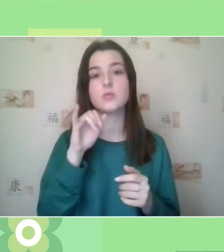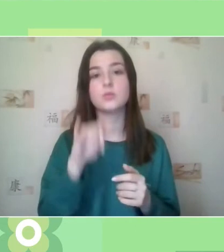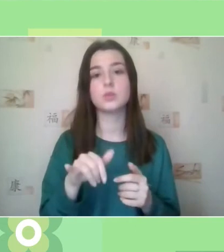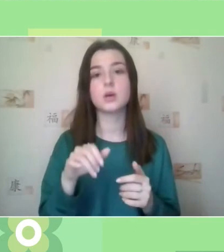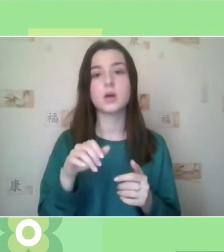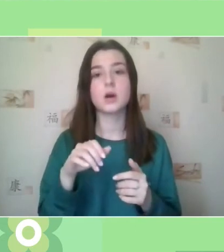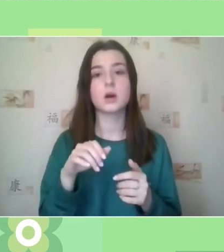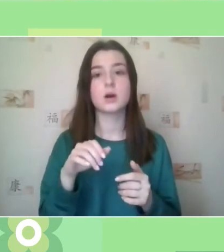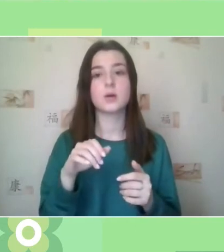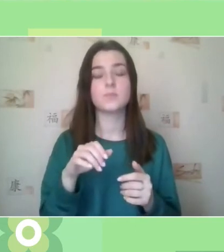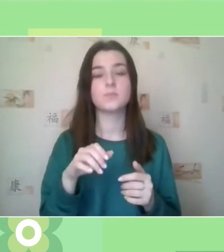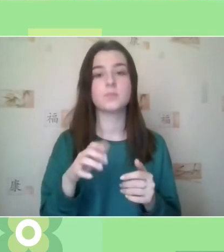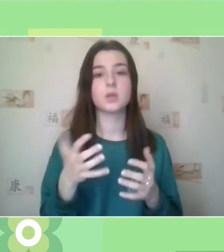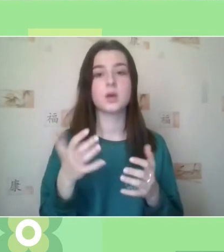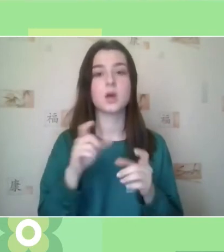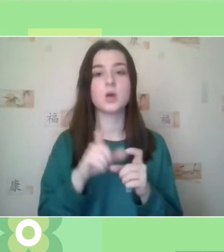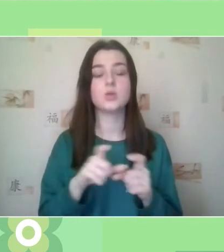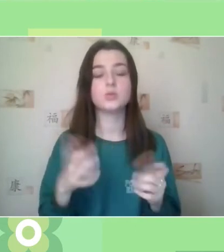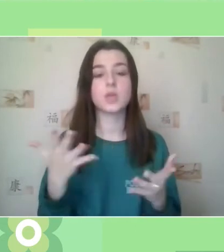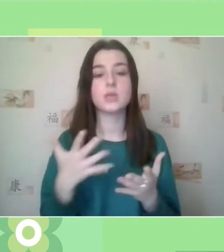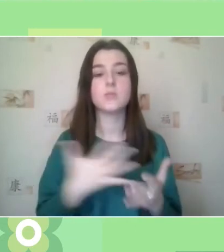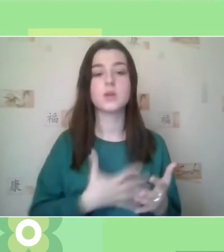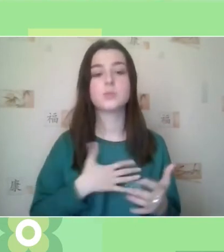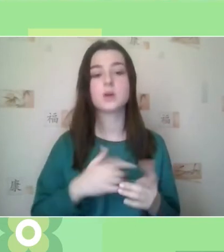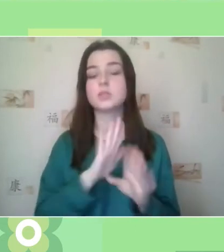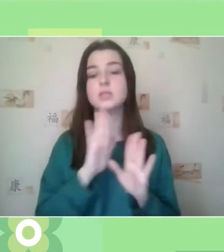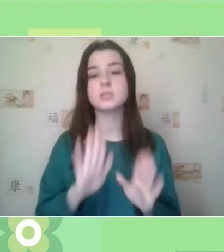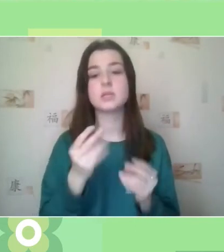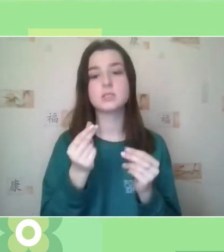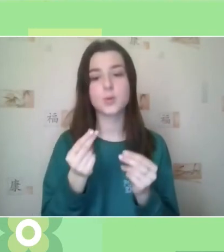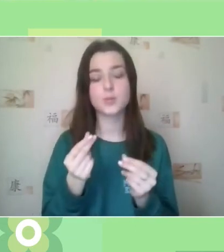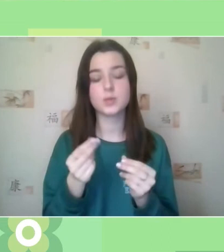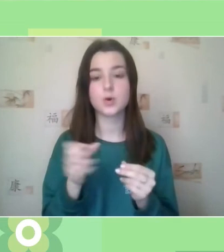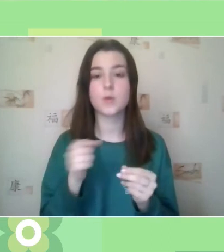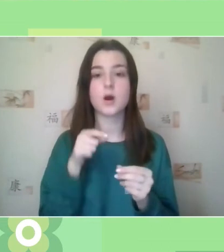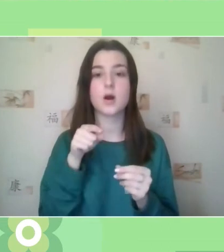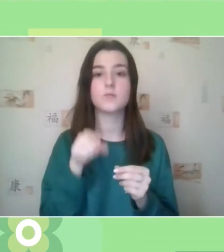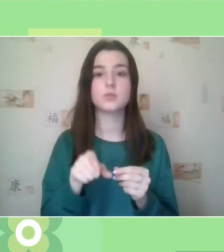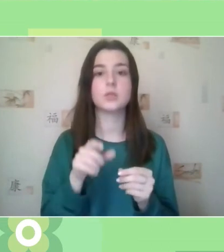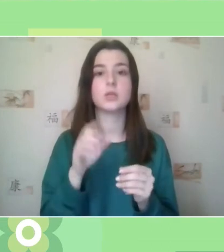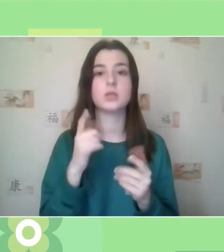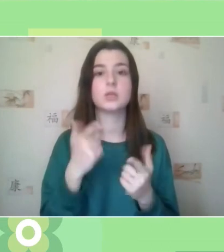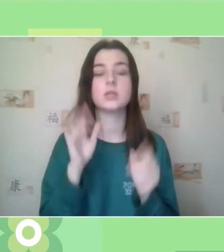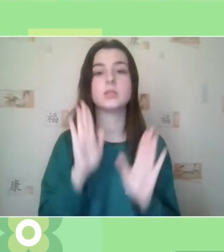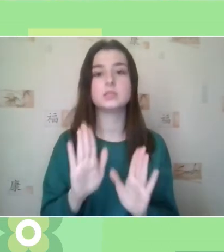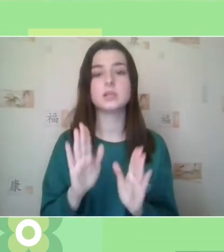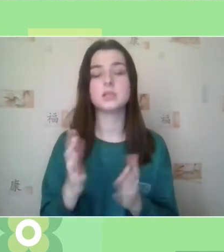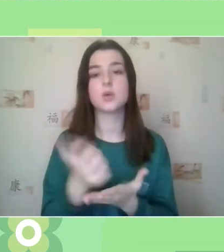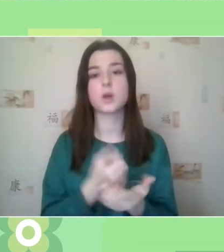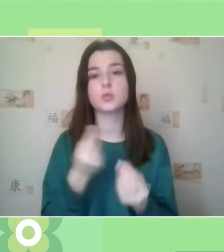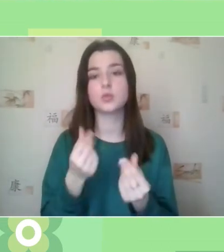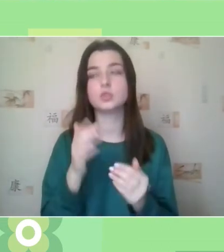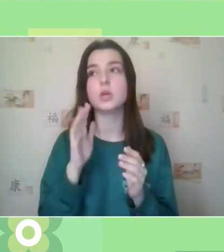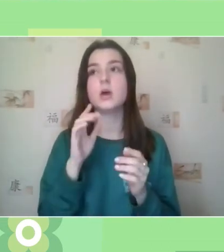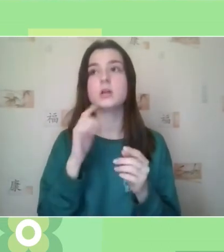яка переймається не тільки заробітком грошей, але й зміною світу, чи вони підуть туди, де тільки заробляють гроші. І ця